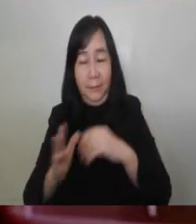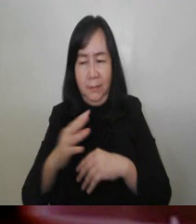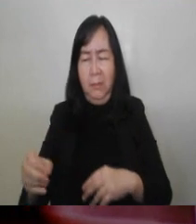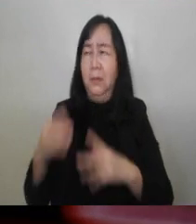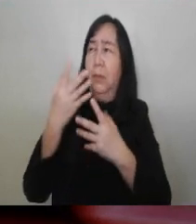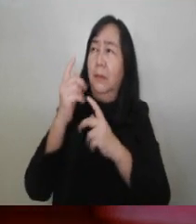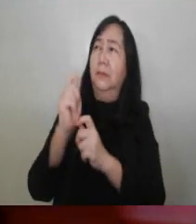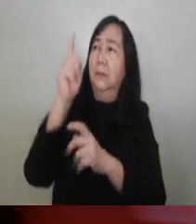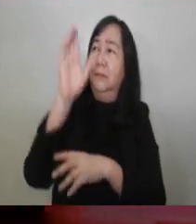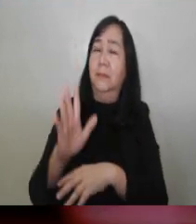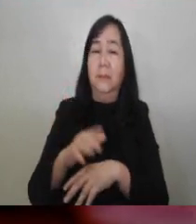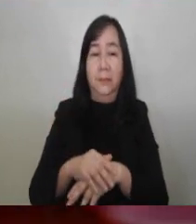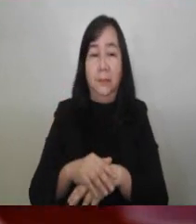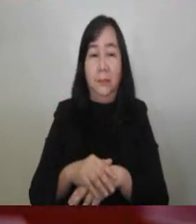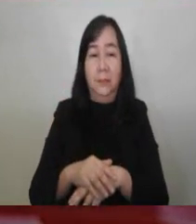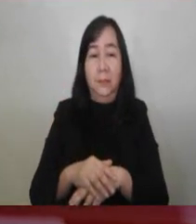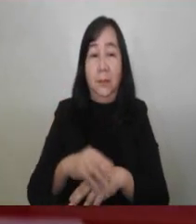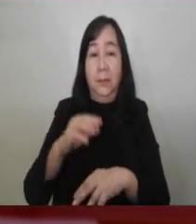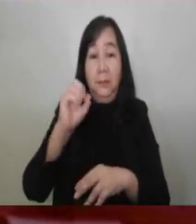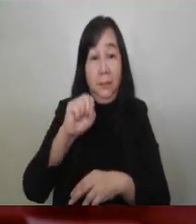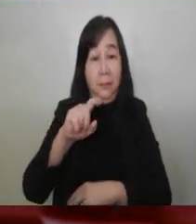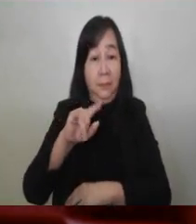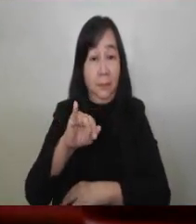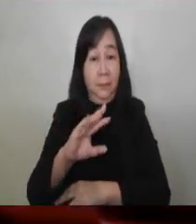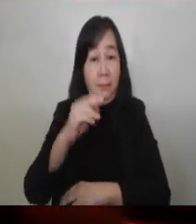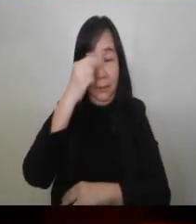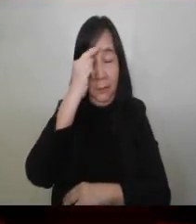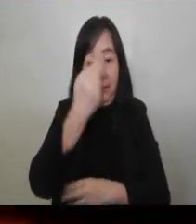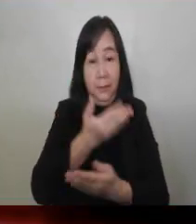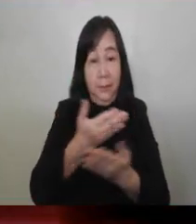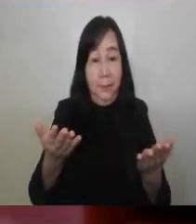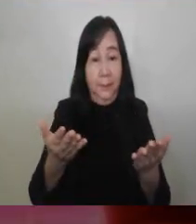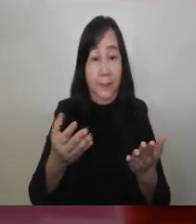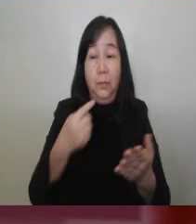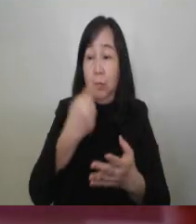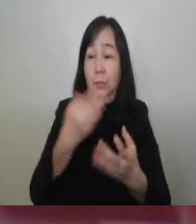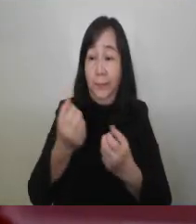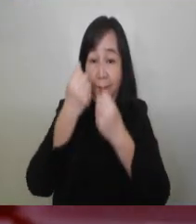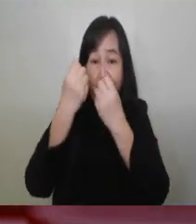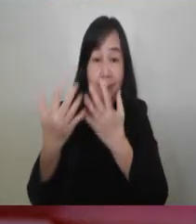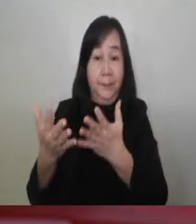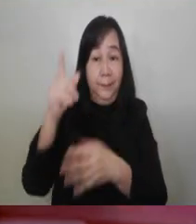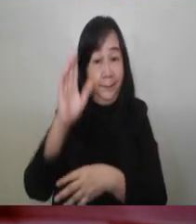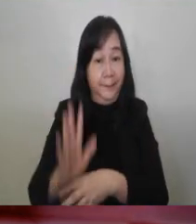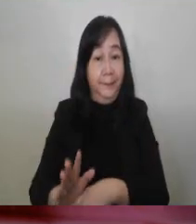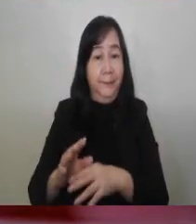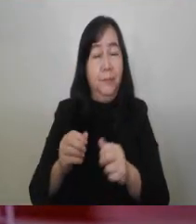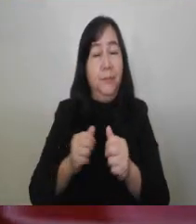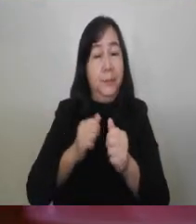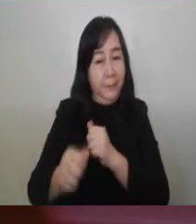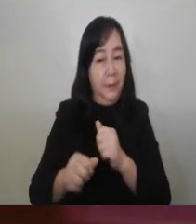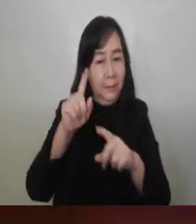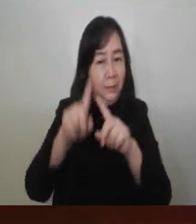pagkukumbaba at pagtitiwala sa Diyos. Pinaalalahanan tayo sa sirak na ang mga sumusunod sa Diyos ay dadaan